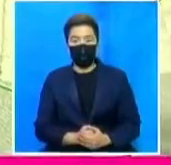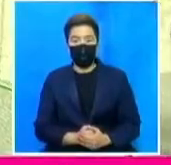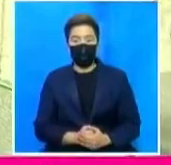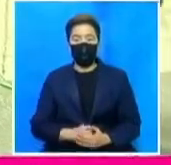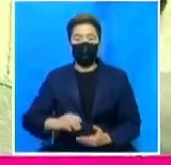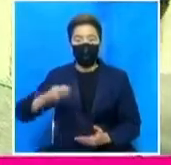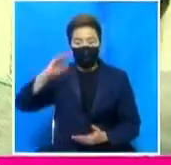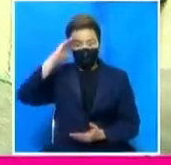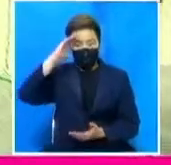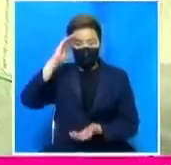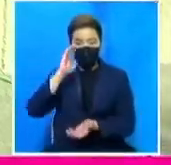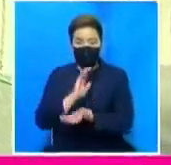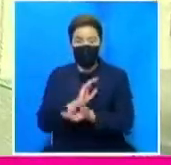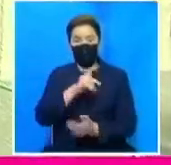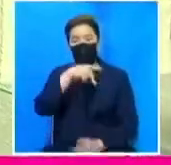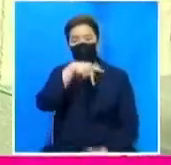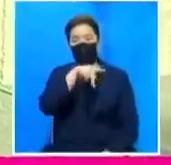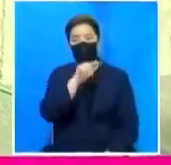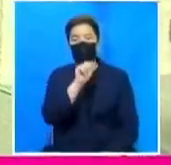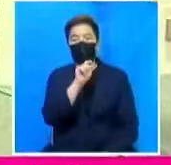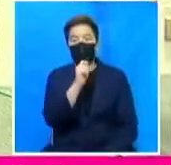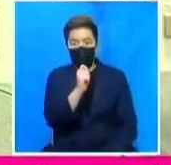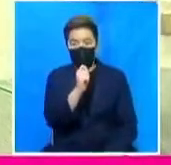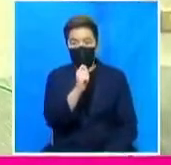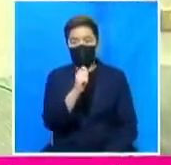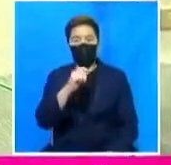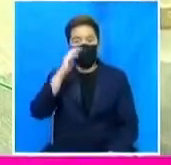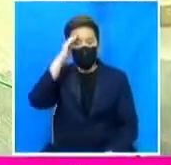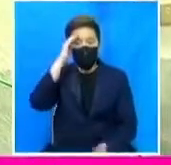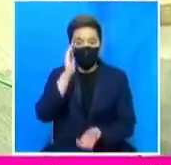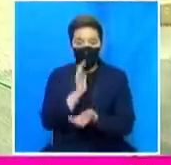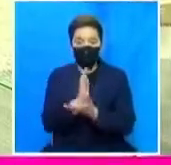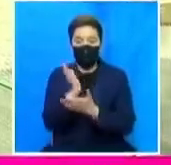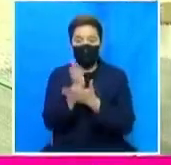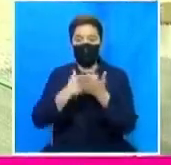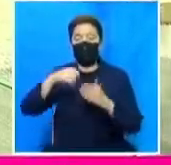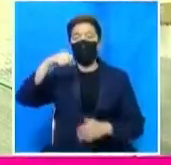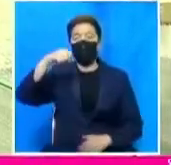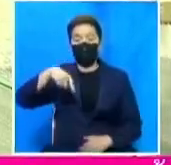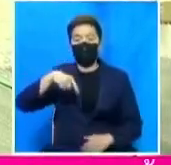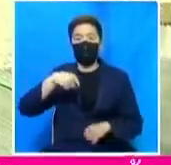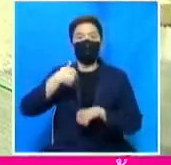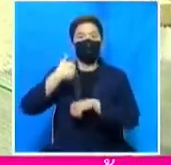พันตำรวจเอกกฤษดางจิตรีพลผู้กำกับการสถานีตำรวจนครบาลบ